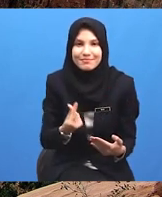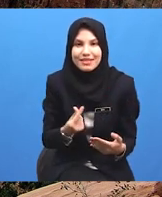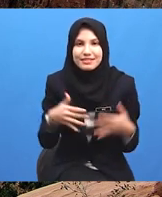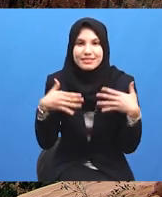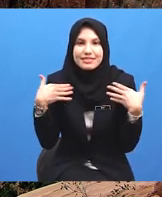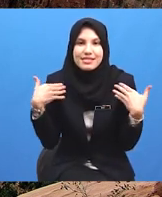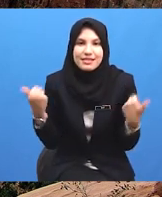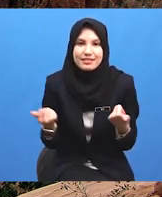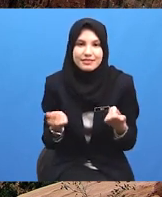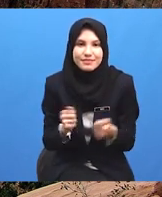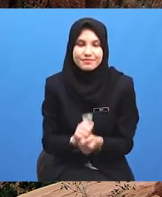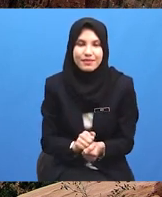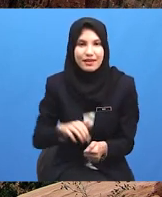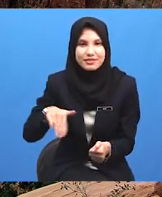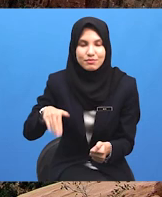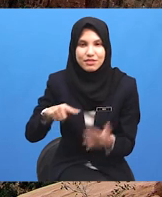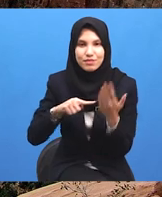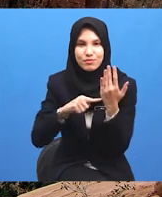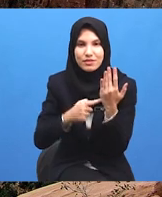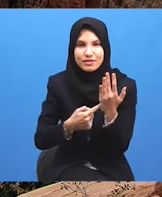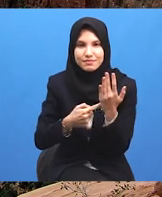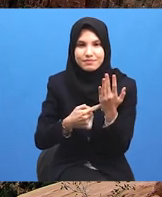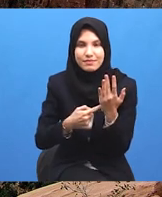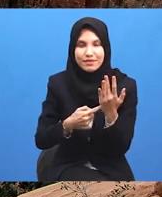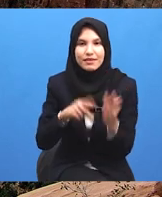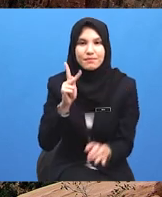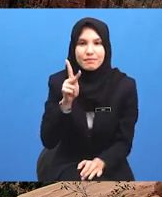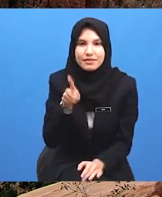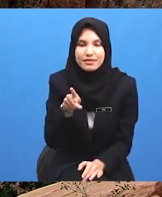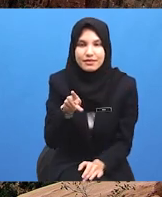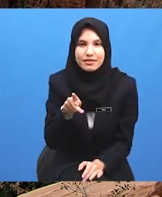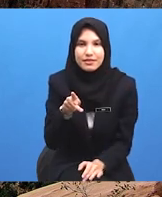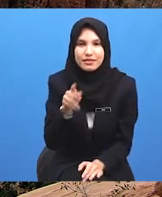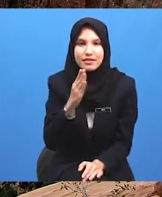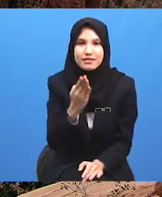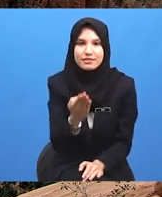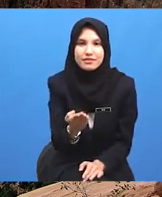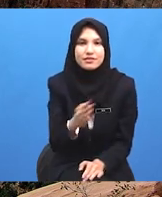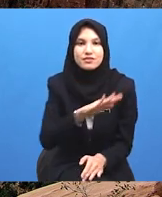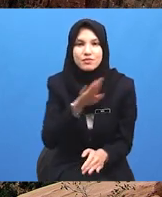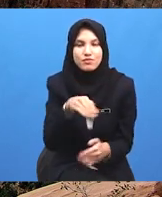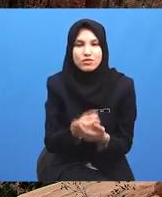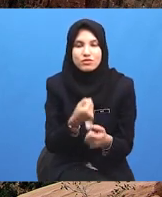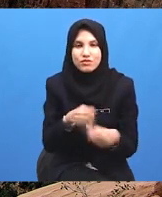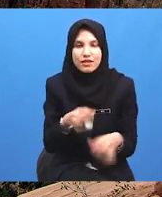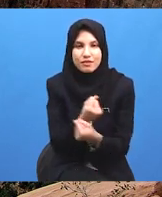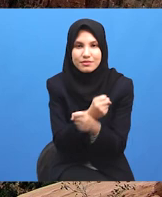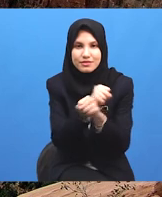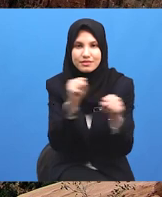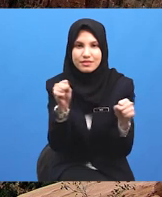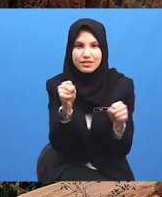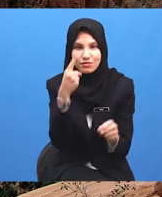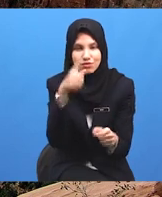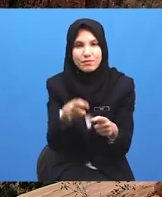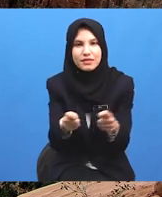selalu. Sebelum saya bermula, pastikan anda sudah bersedia untuk menerima apa